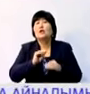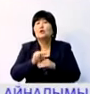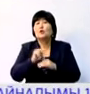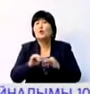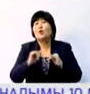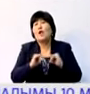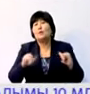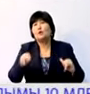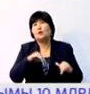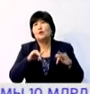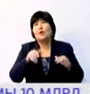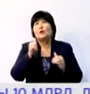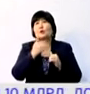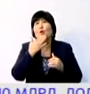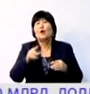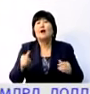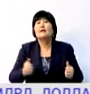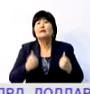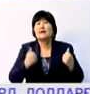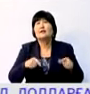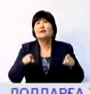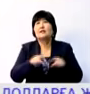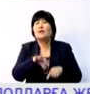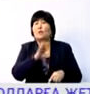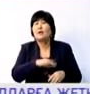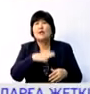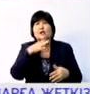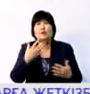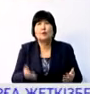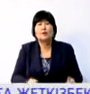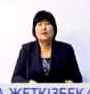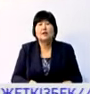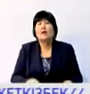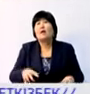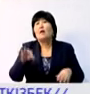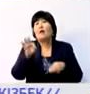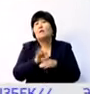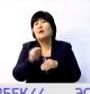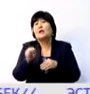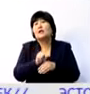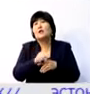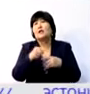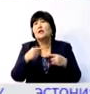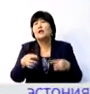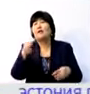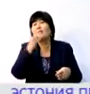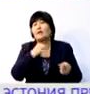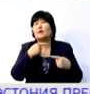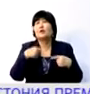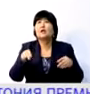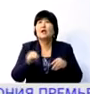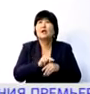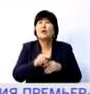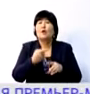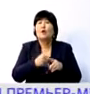үнемі жүргізеді. Соңғы үлгідегі жабдықтардың да тигізер пайдасы мол. Медикаментозды емнен басқа бейімедикаментозды ем түрлері де көрсетіледі.